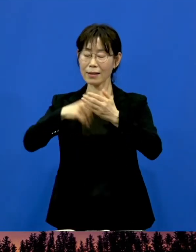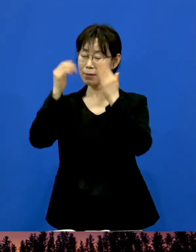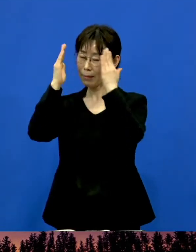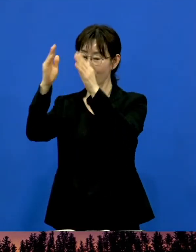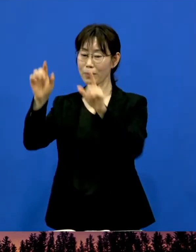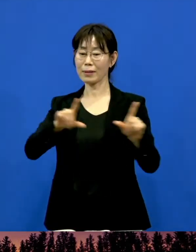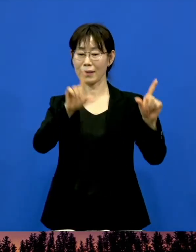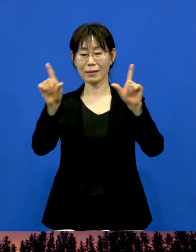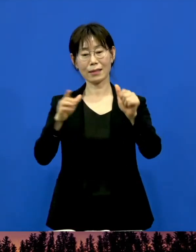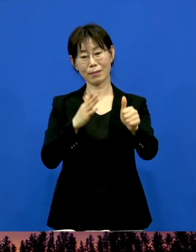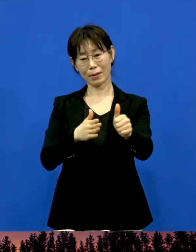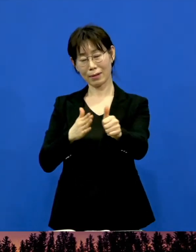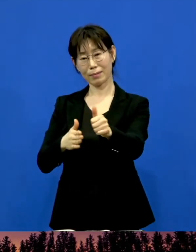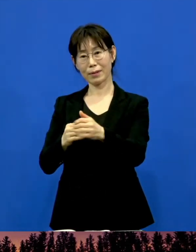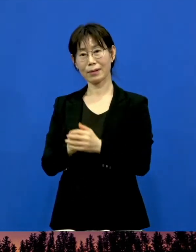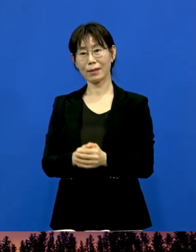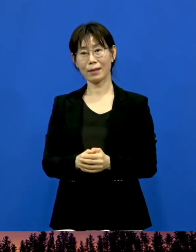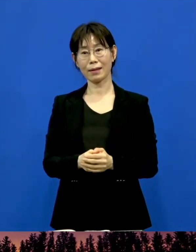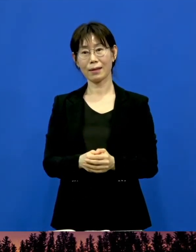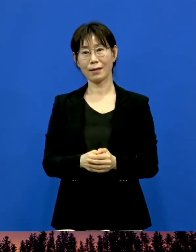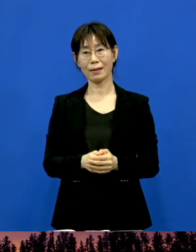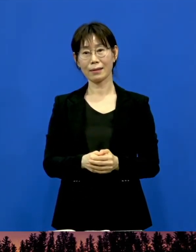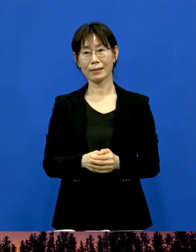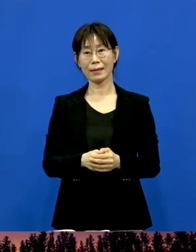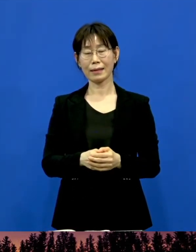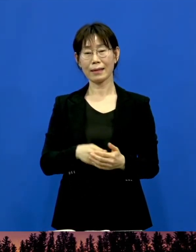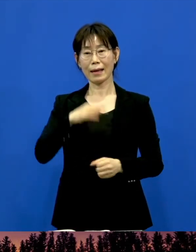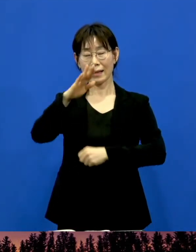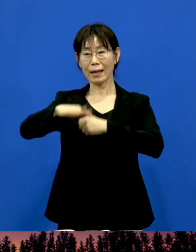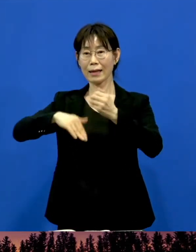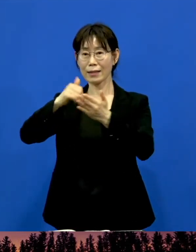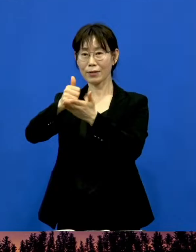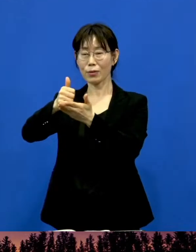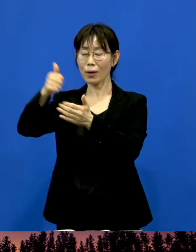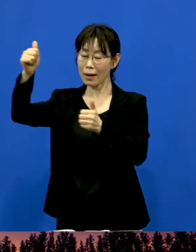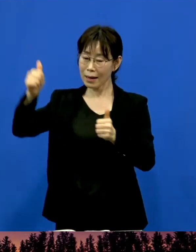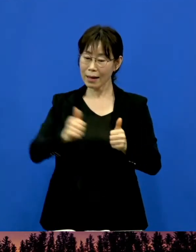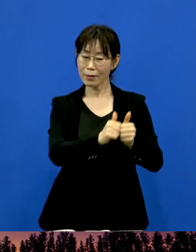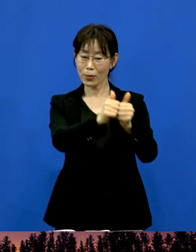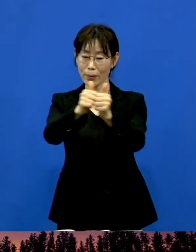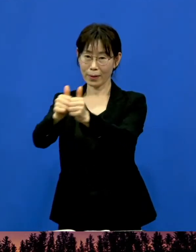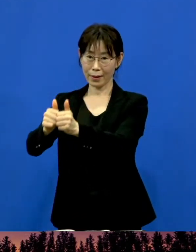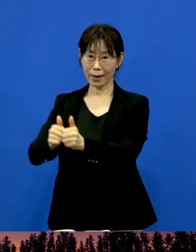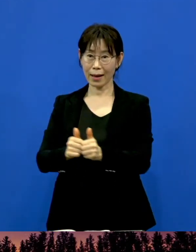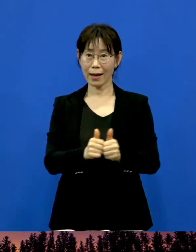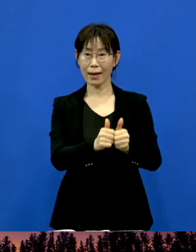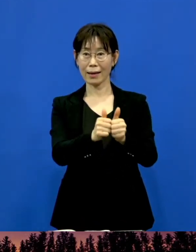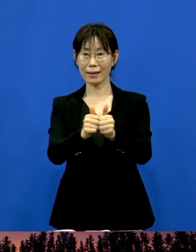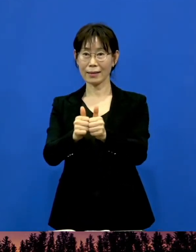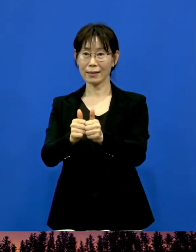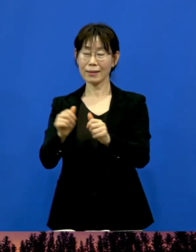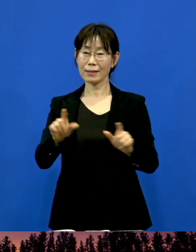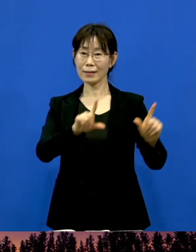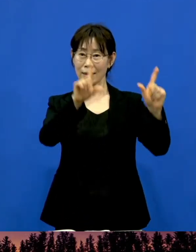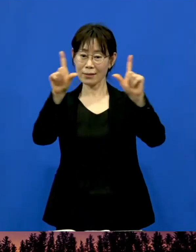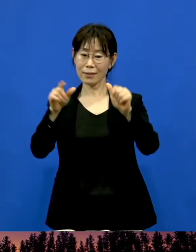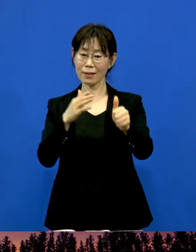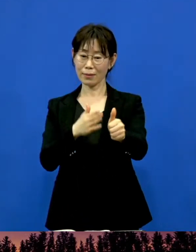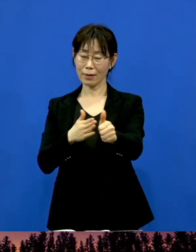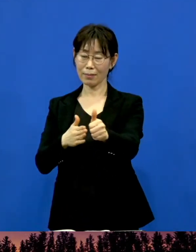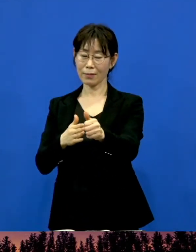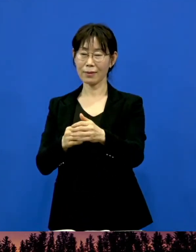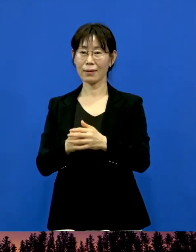일상에 주님을 모셔드리고 그분과 함께 동행하는 그럼 여러분 너무 자유로우실